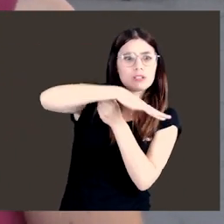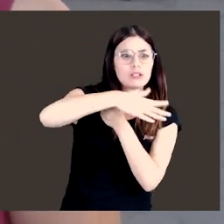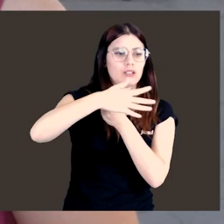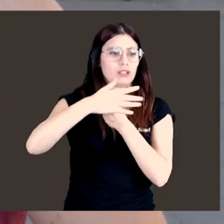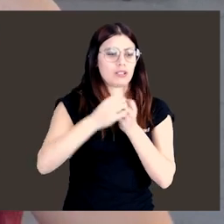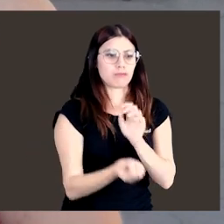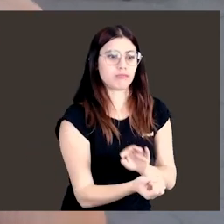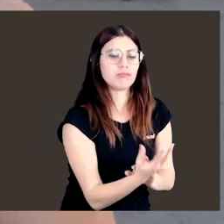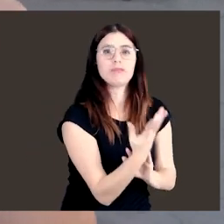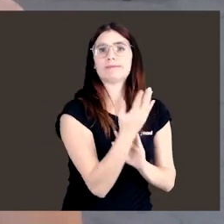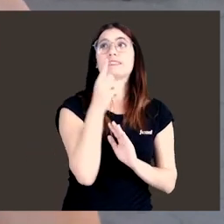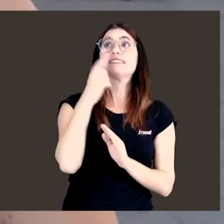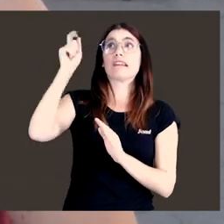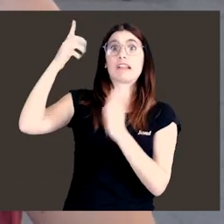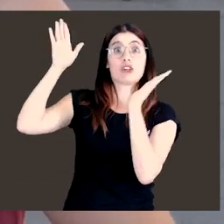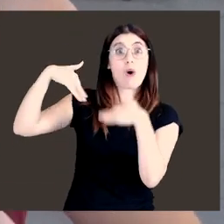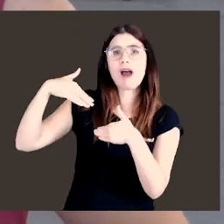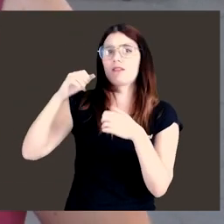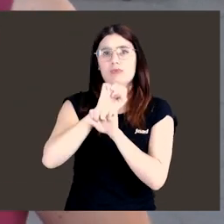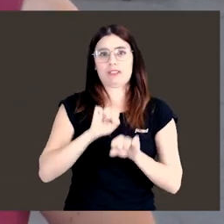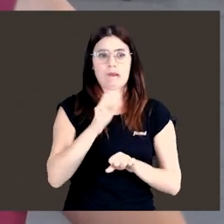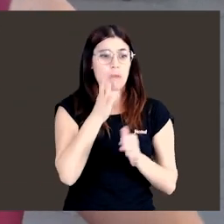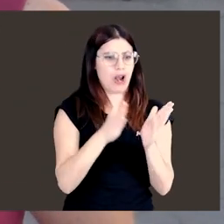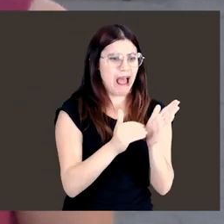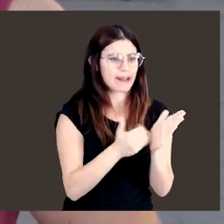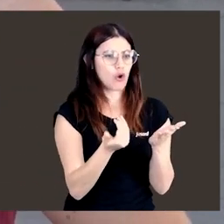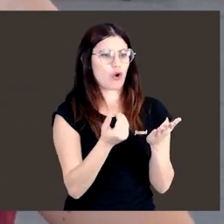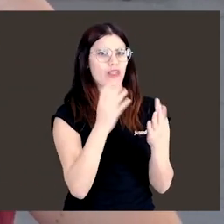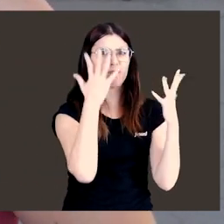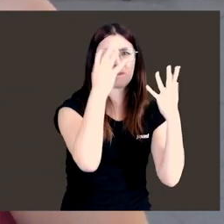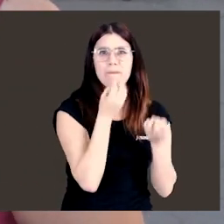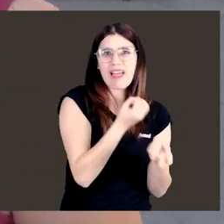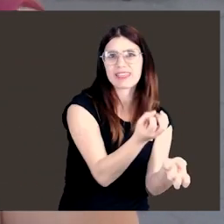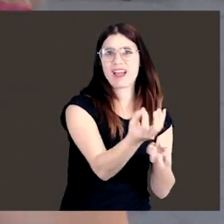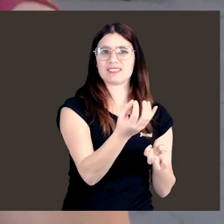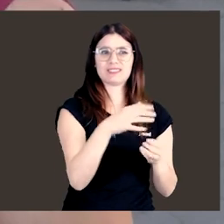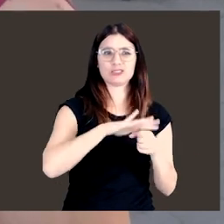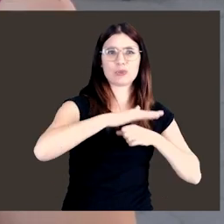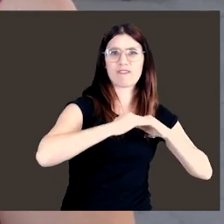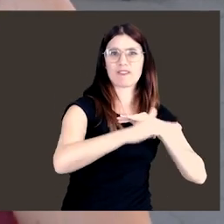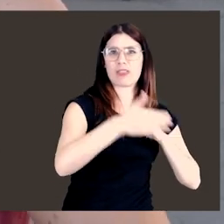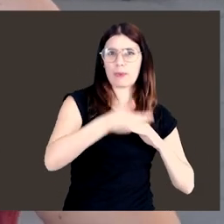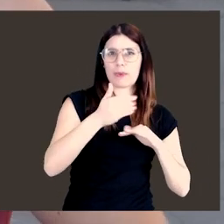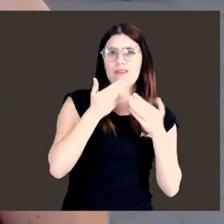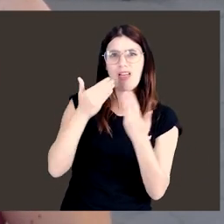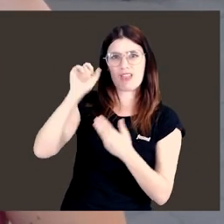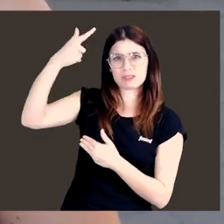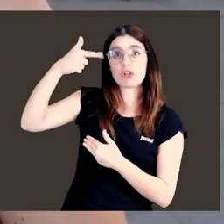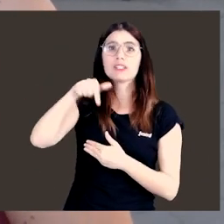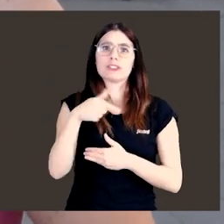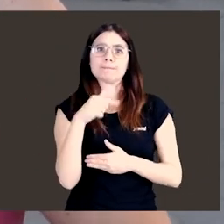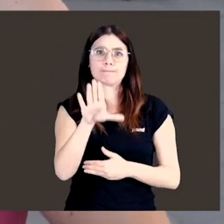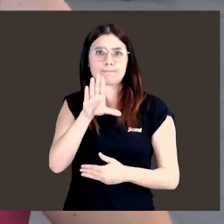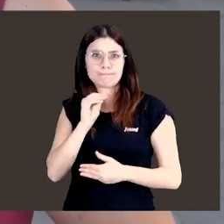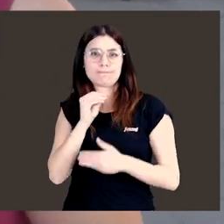reflexa, que emiteix una radiació, aquesta radiació reflexada per l'arròs, la vegetació, la superfície,